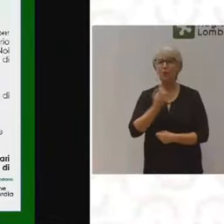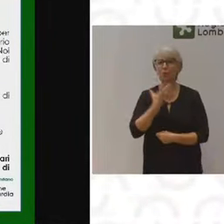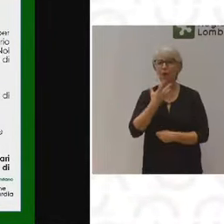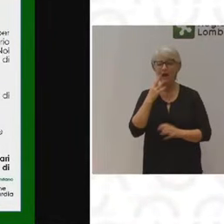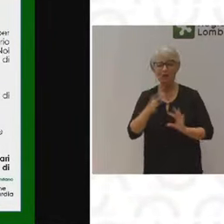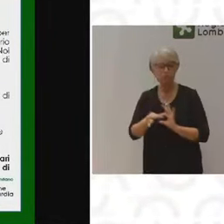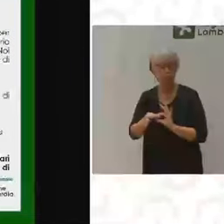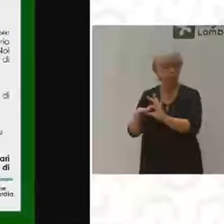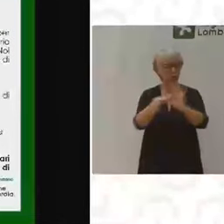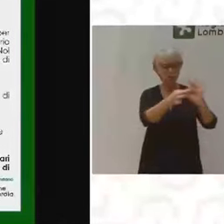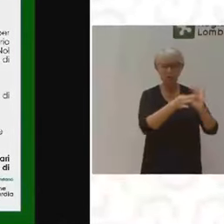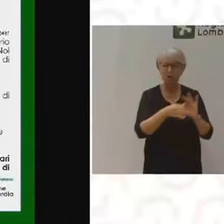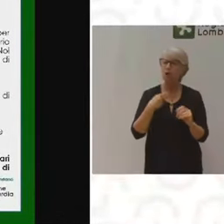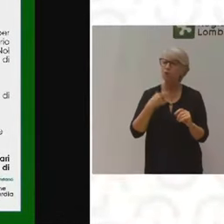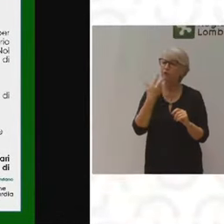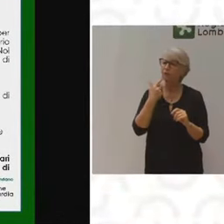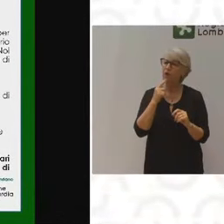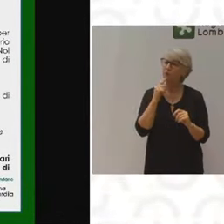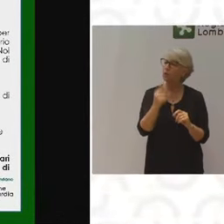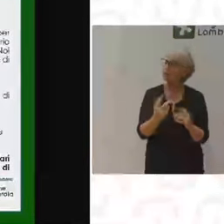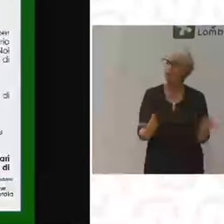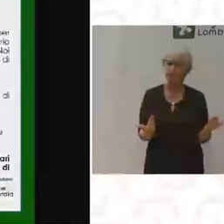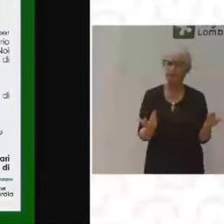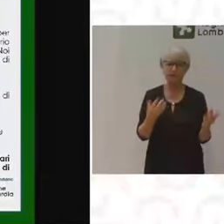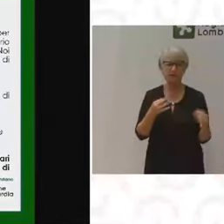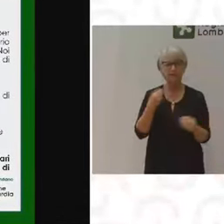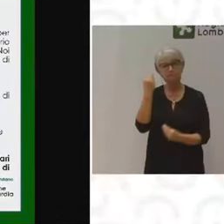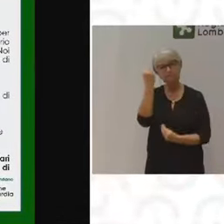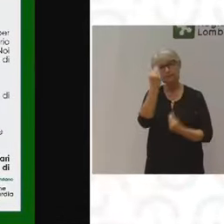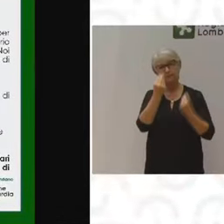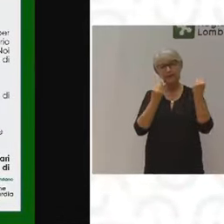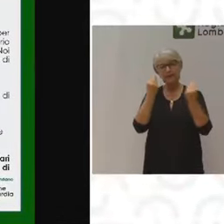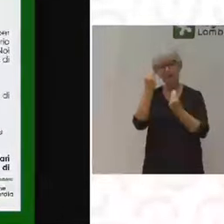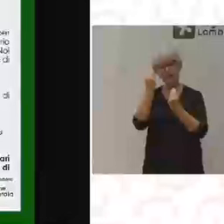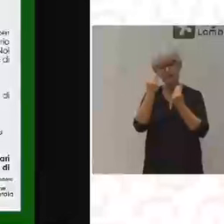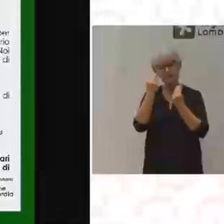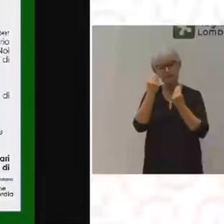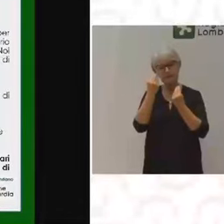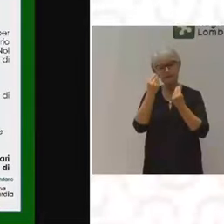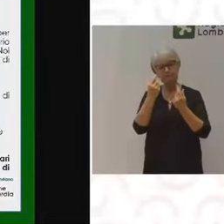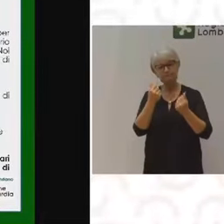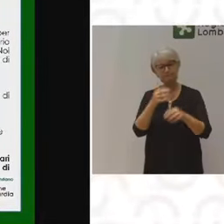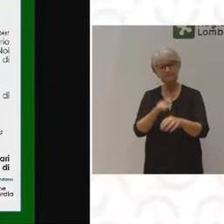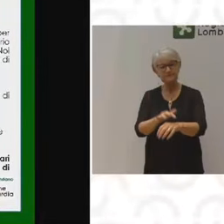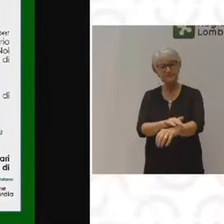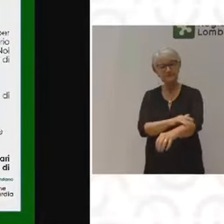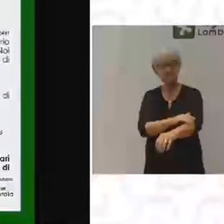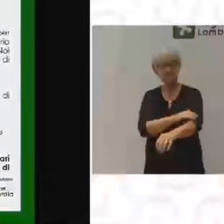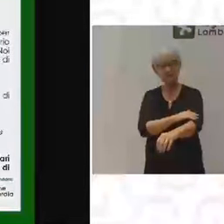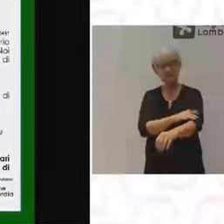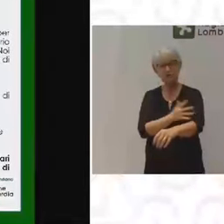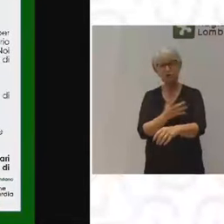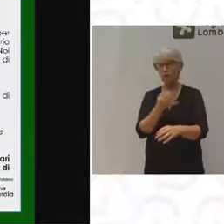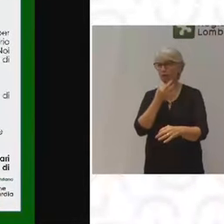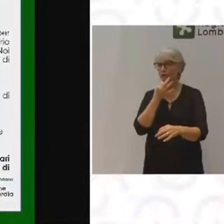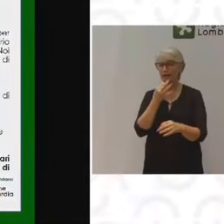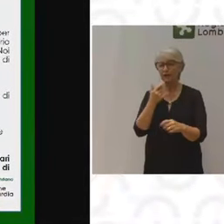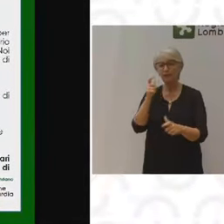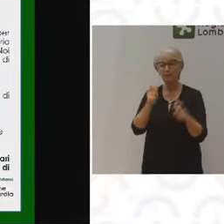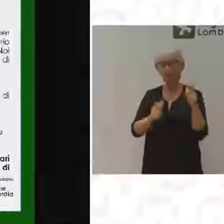che cosa vogliamo dire e perché. Soprattutto pensando a un target di sensibilizzazione, quindi non solo le